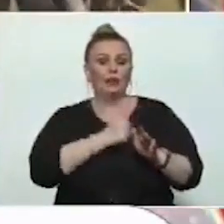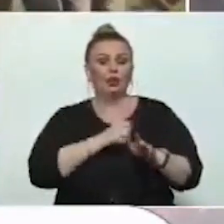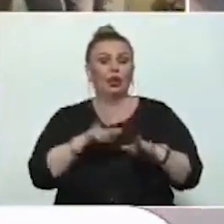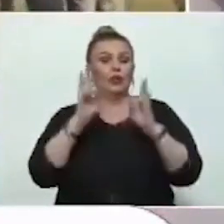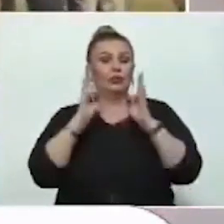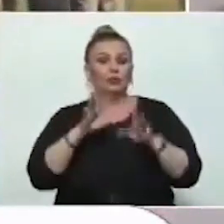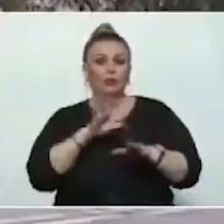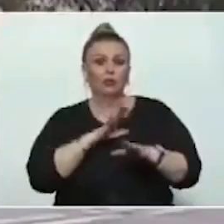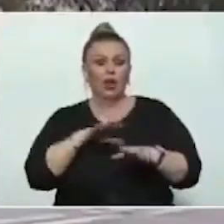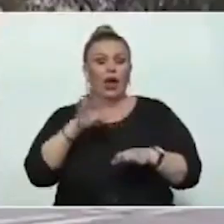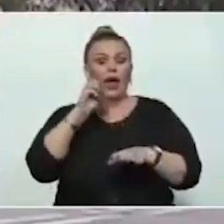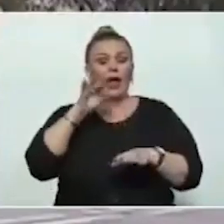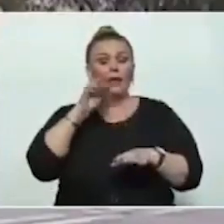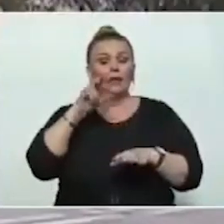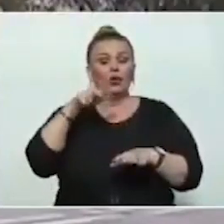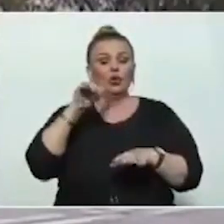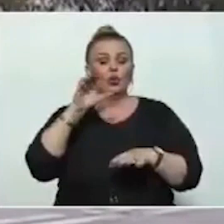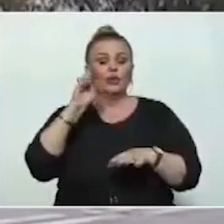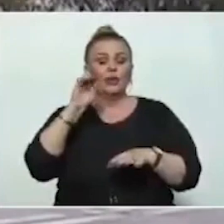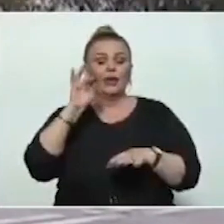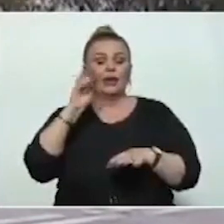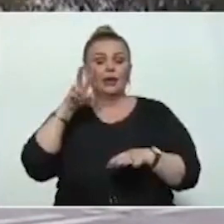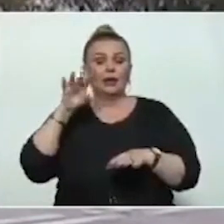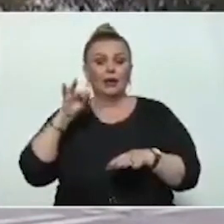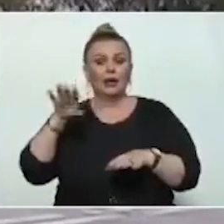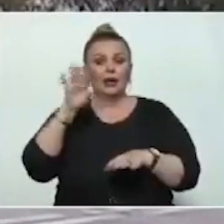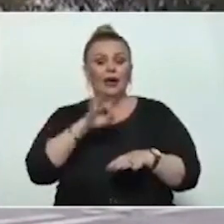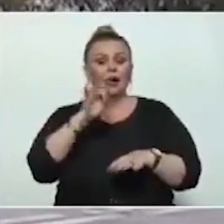olubdur. Emin Hüseynli, Azər Tacıq Süsü müxbiri, məxsus olaraq Real TV üçün.